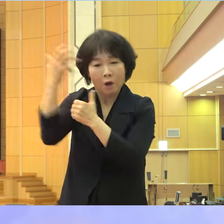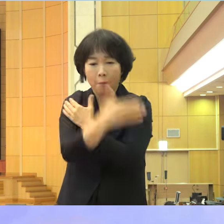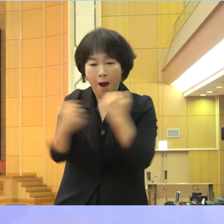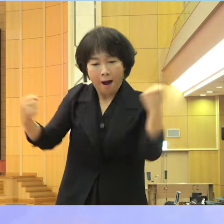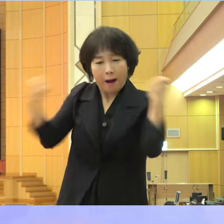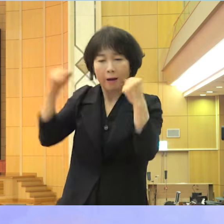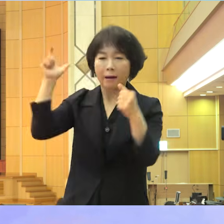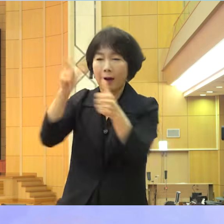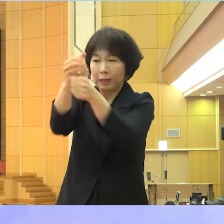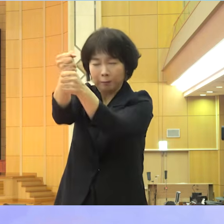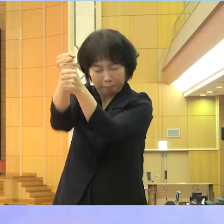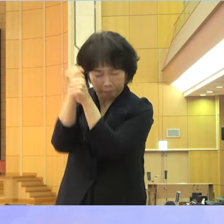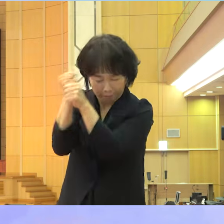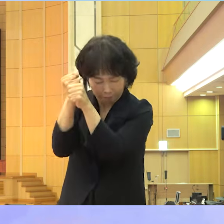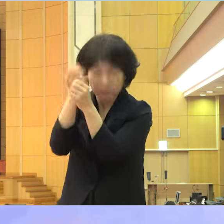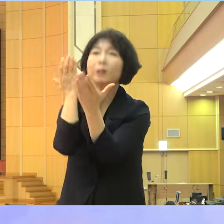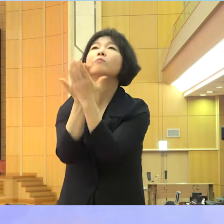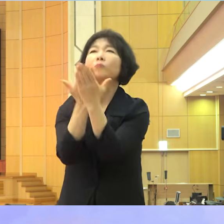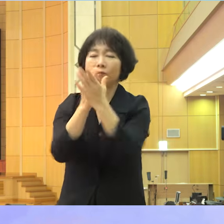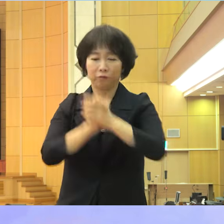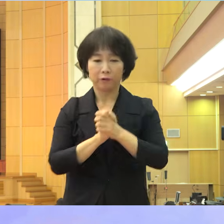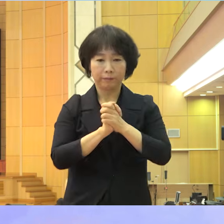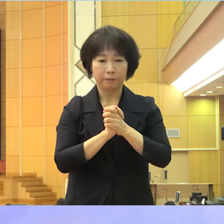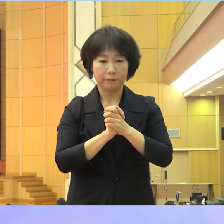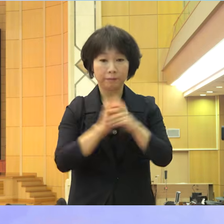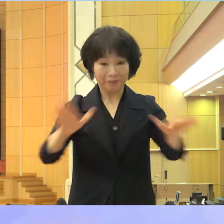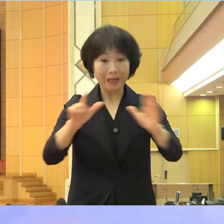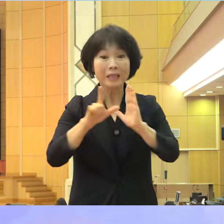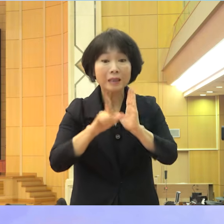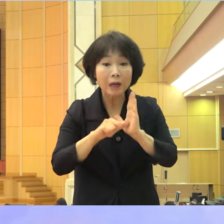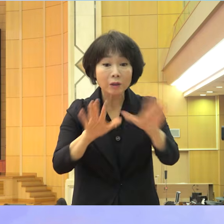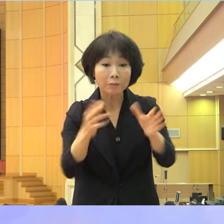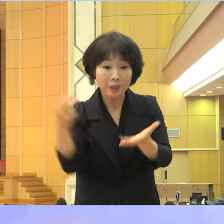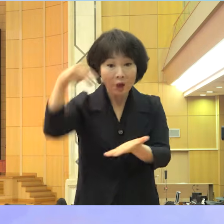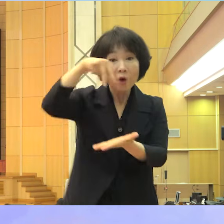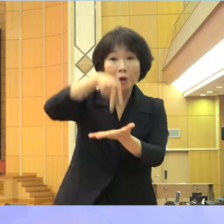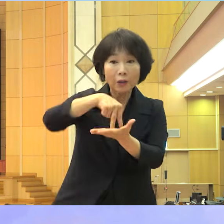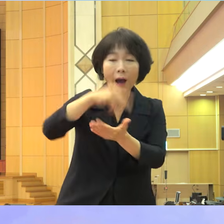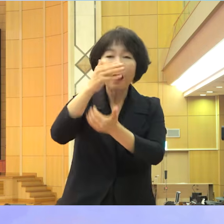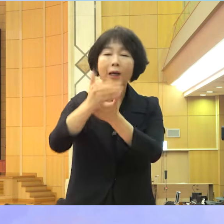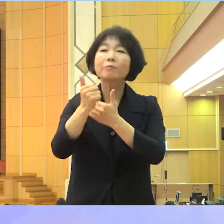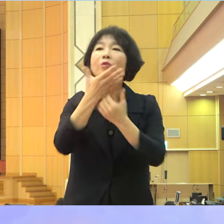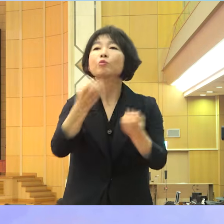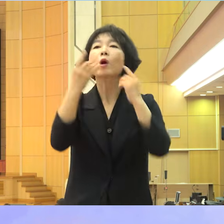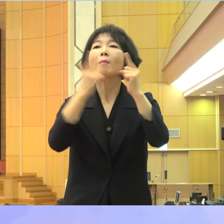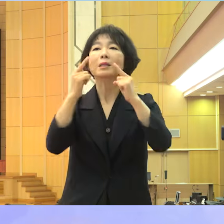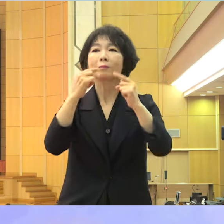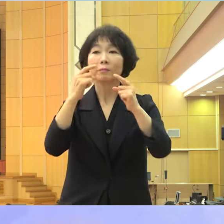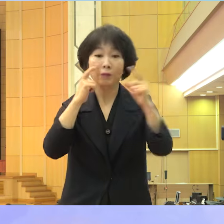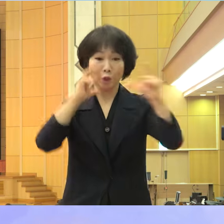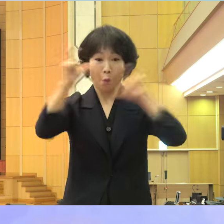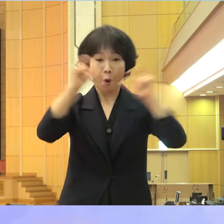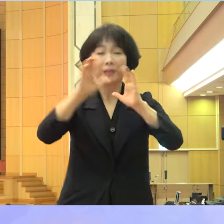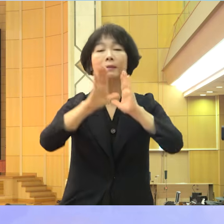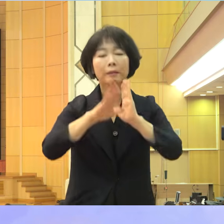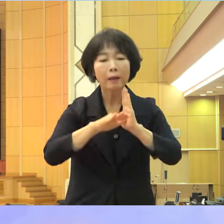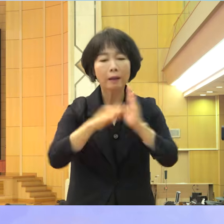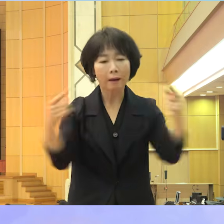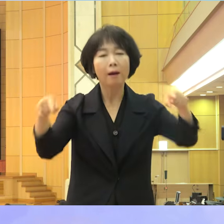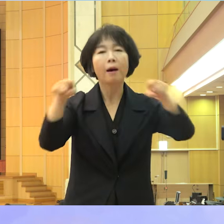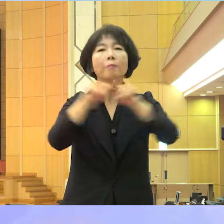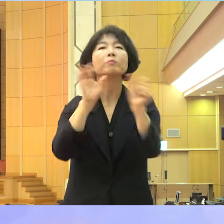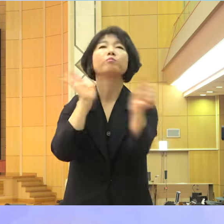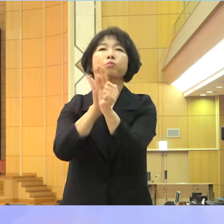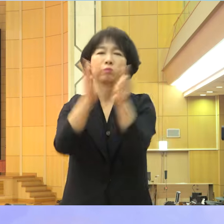영육간의 강건함으로 붙잡아 주시옵소서. 이 시간도 단상에서 하나님의 축복의 말씀 전가하실 때에